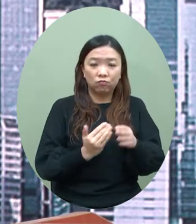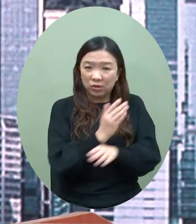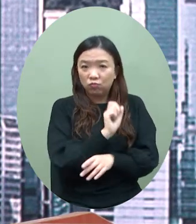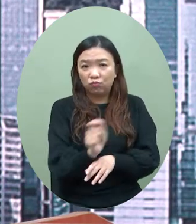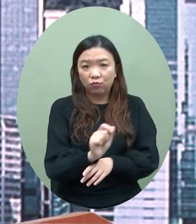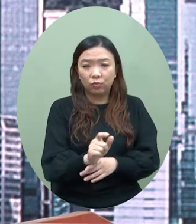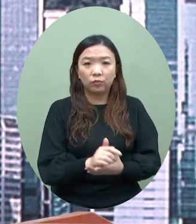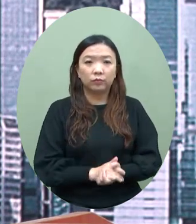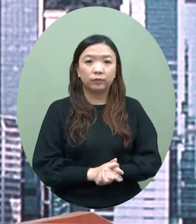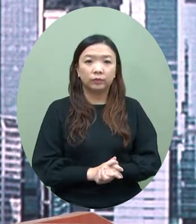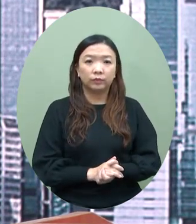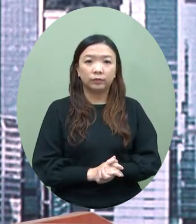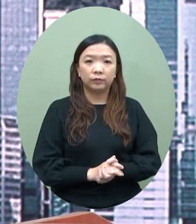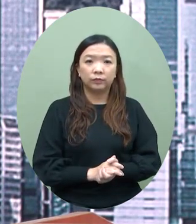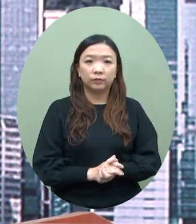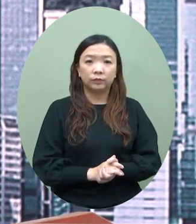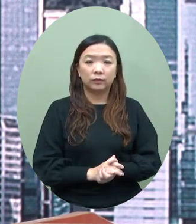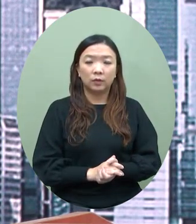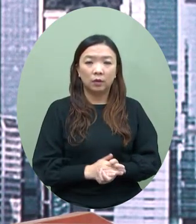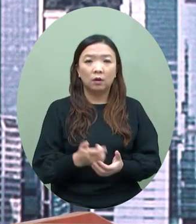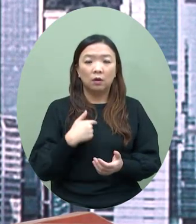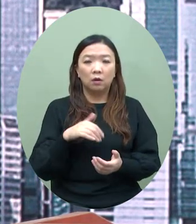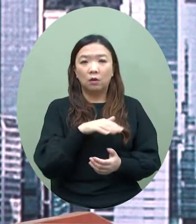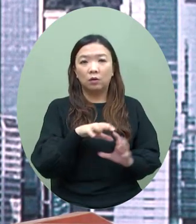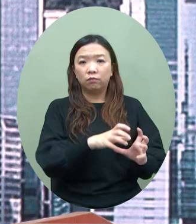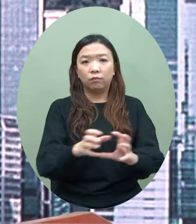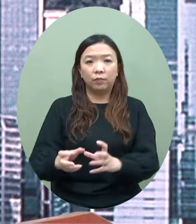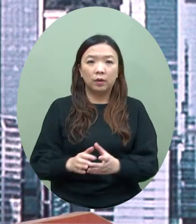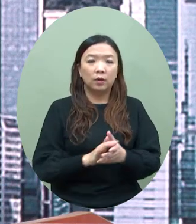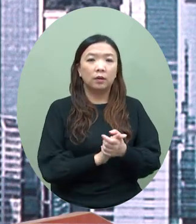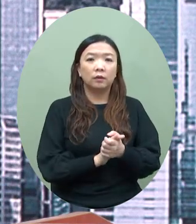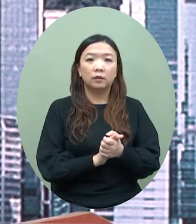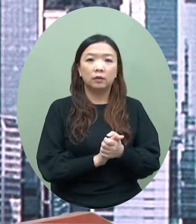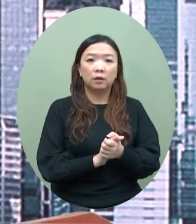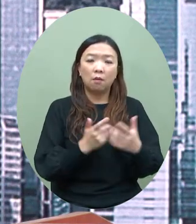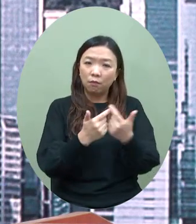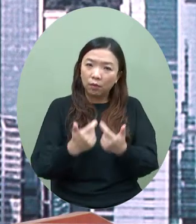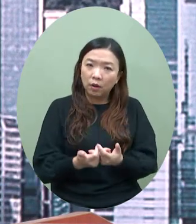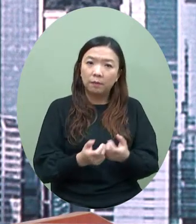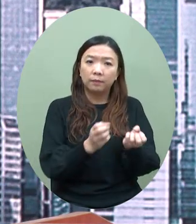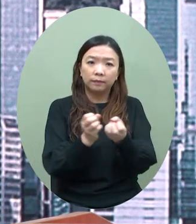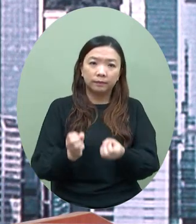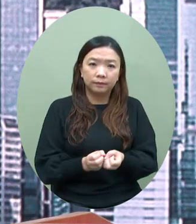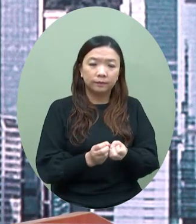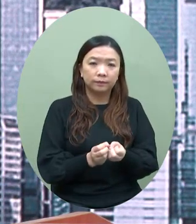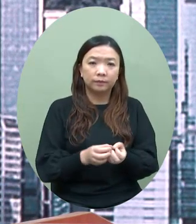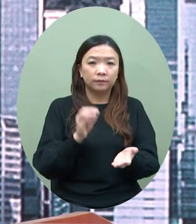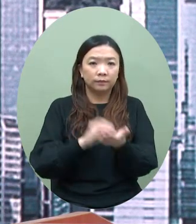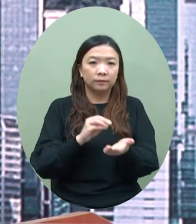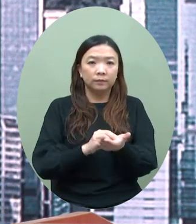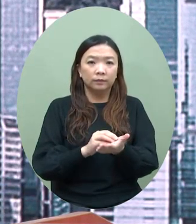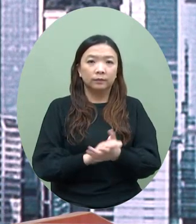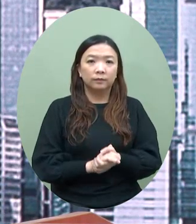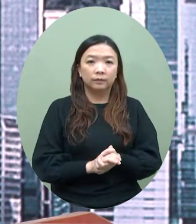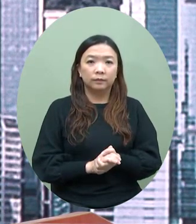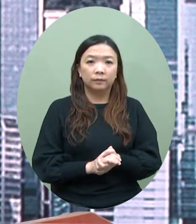以基本上來講，這個都是我們跟業界大家是緊密去配合商討，亦都是確保到呢，就是我